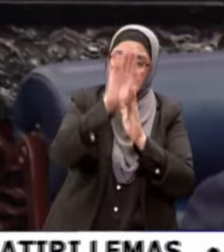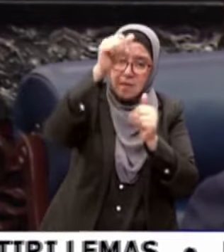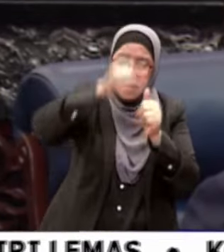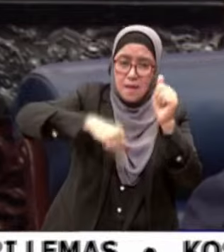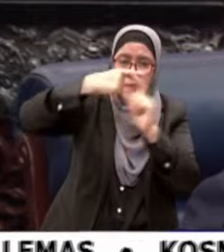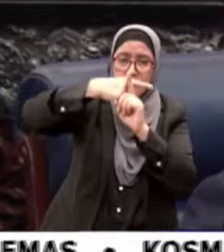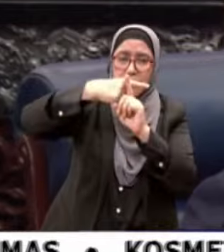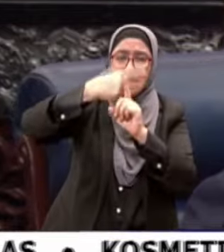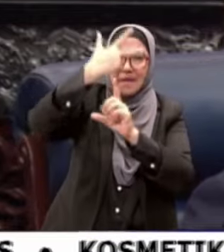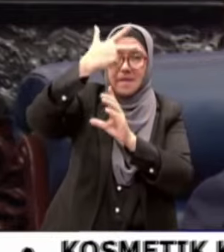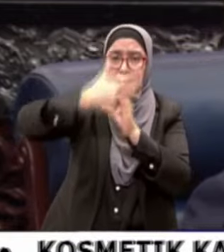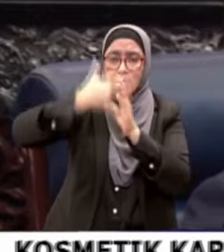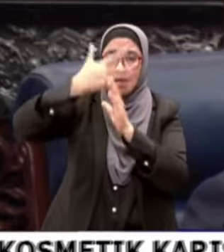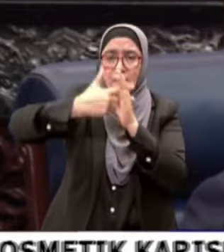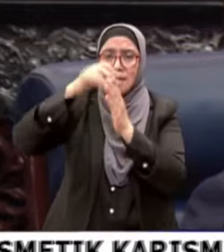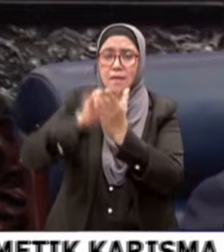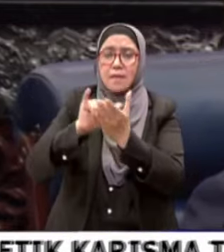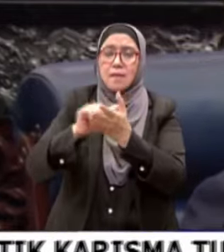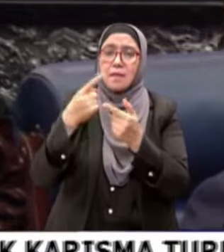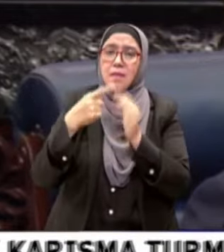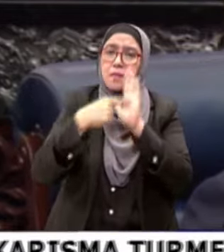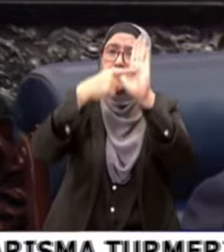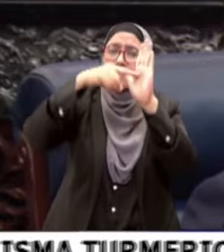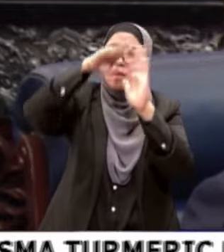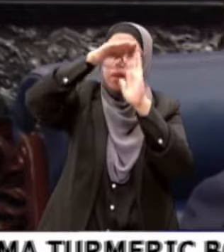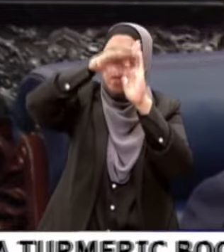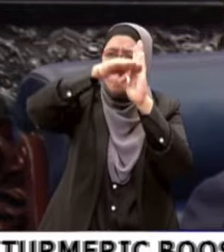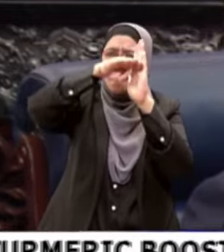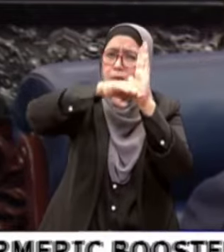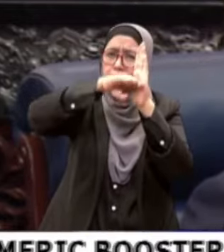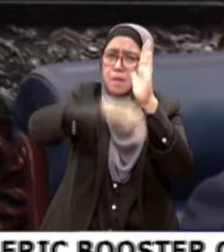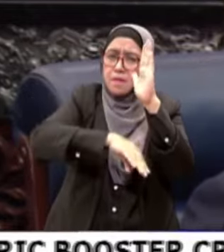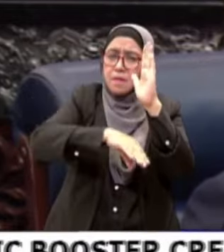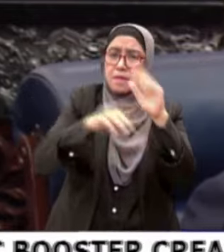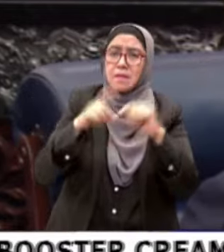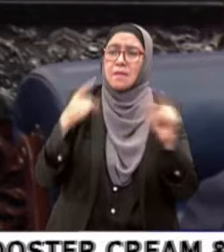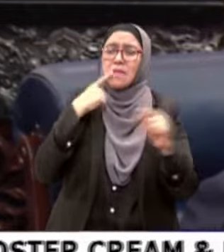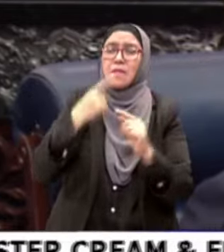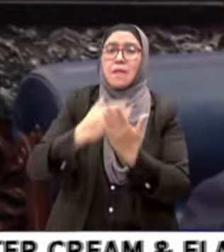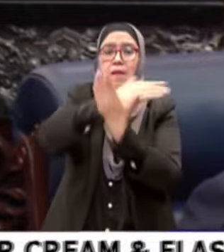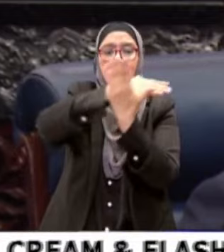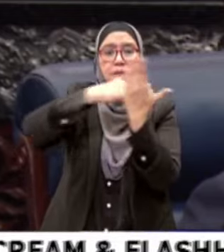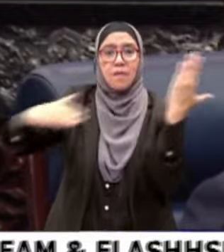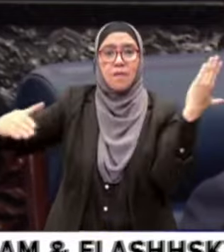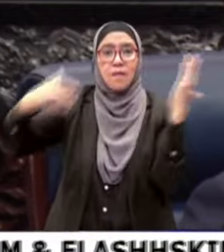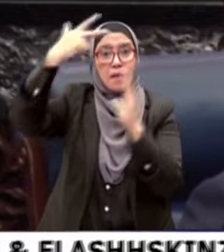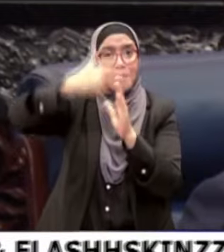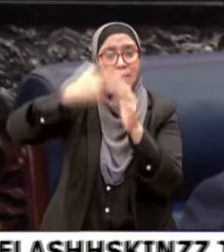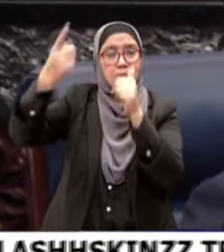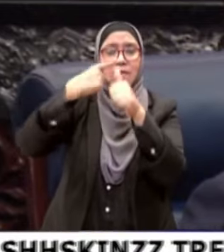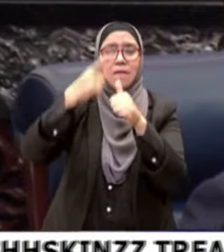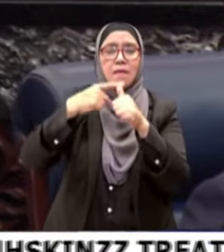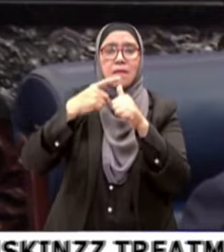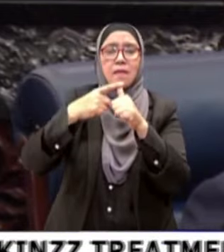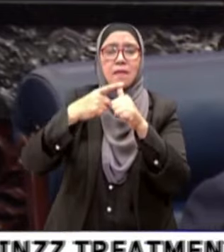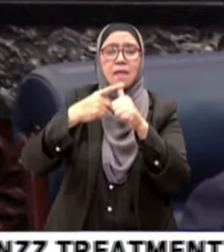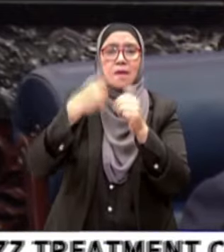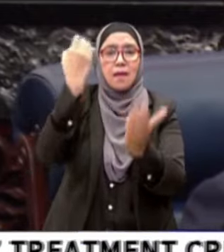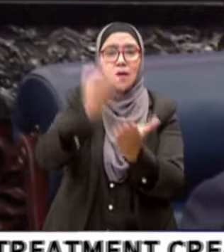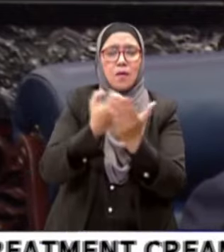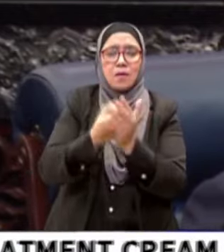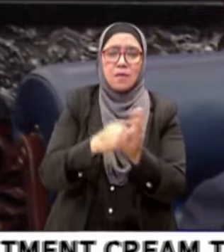2022 telah menunjukkan penurunan suku pertama 22 ekonomi tumbuh 3